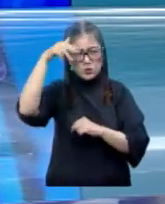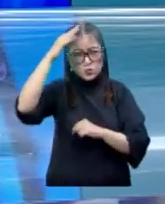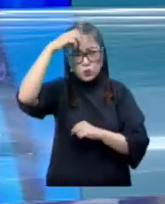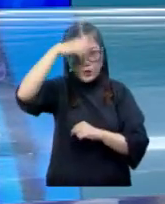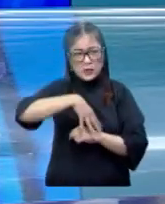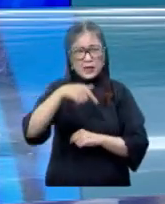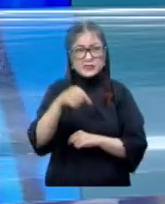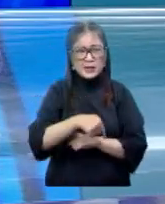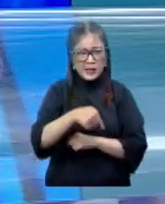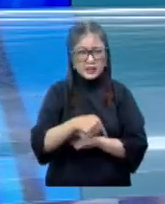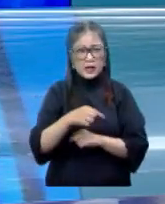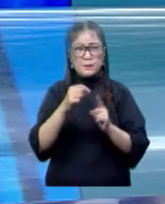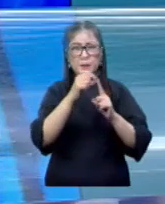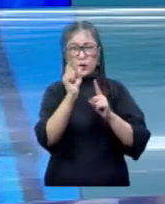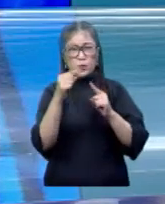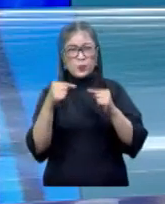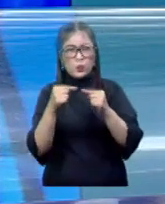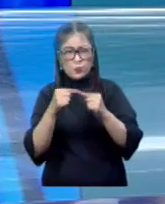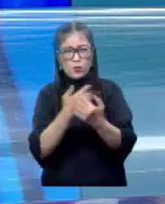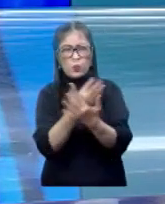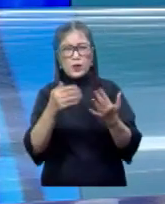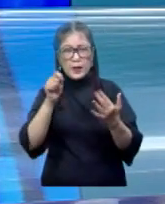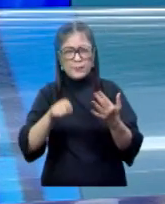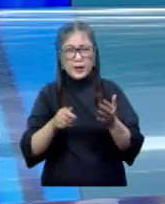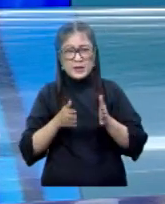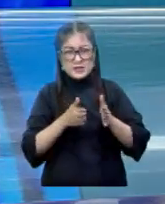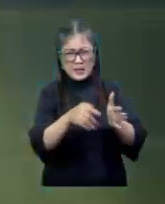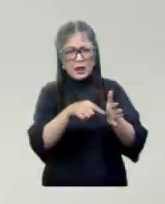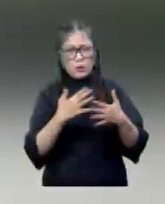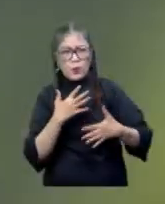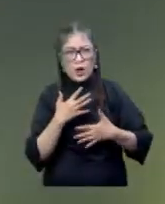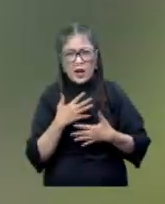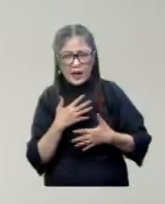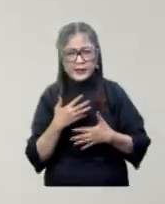penghubung antar desa membuat warga dan pengguna jalan panik.